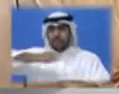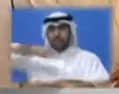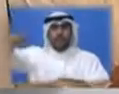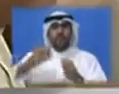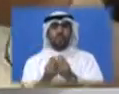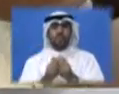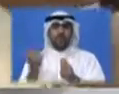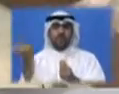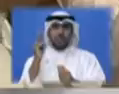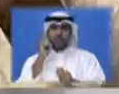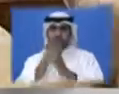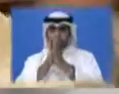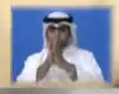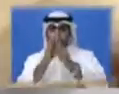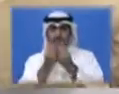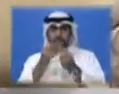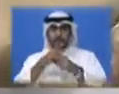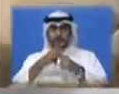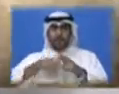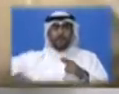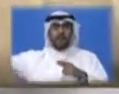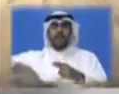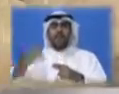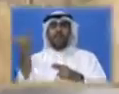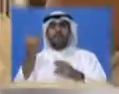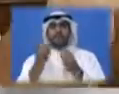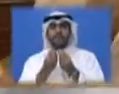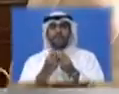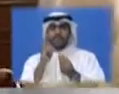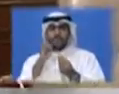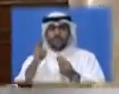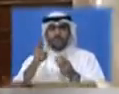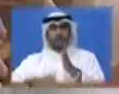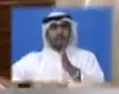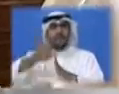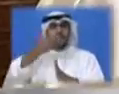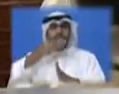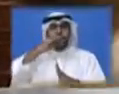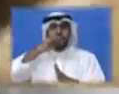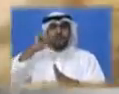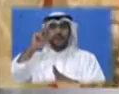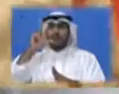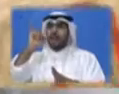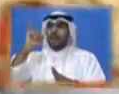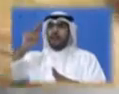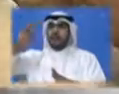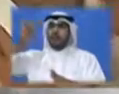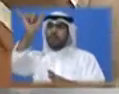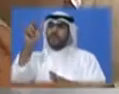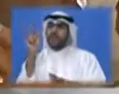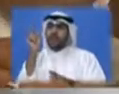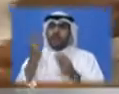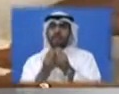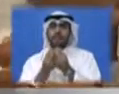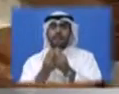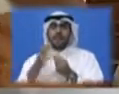اللاعبين الكويتيين في مشاركاتهم الخارجية، ويأتي إنجاز اللاعب المزين وساما يتلألأ بالفخر